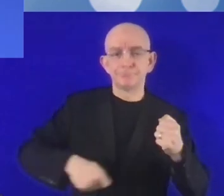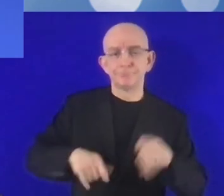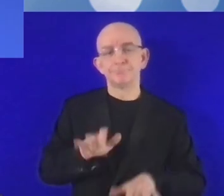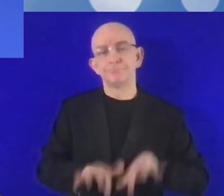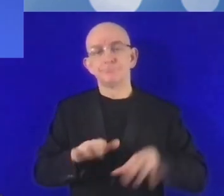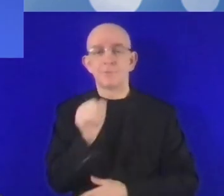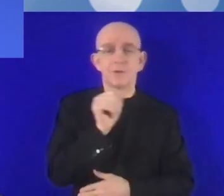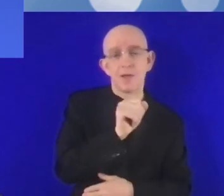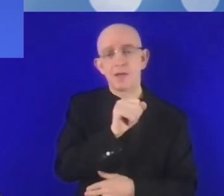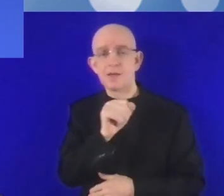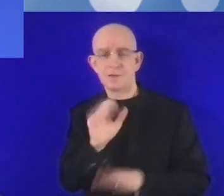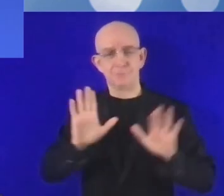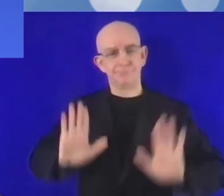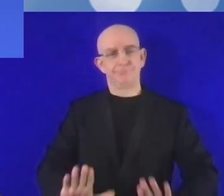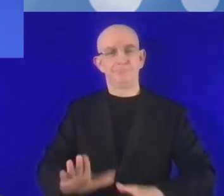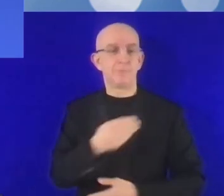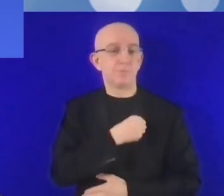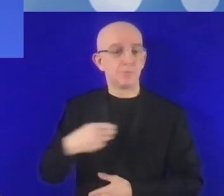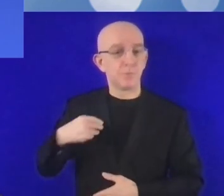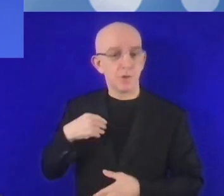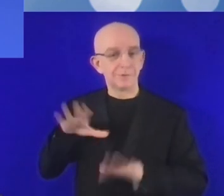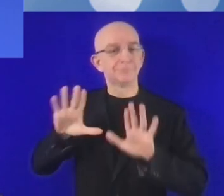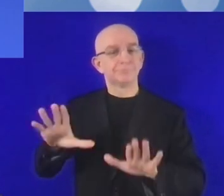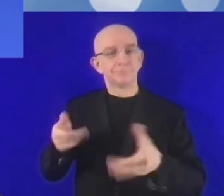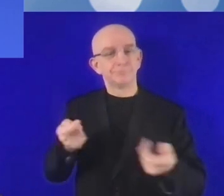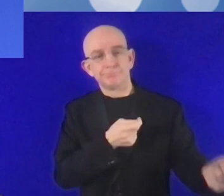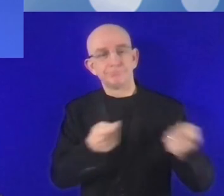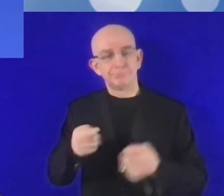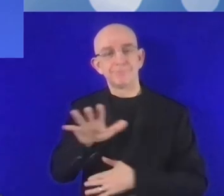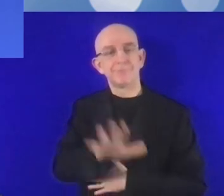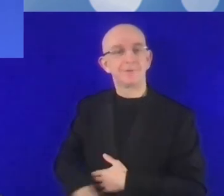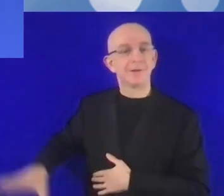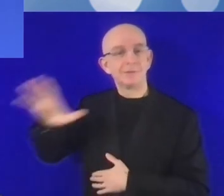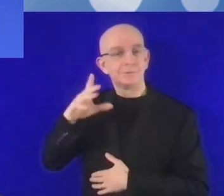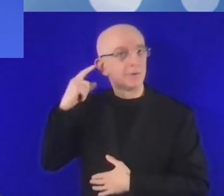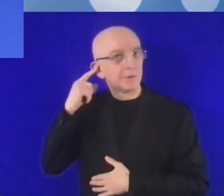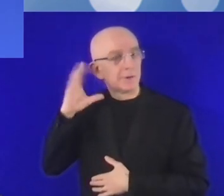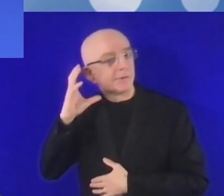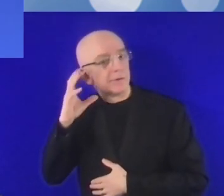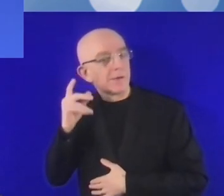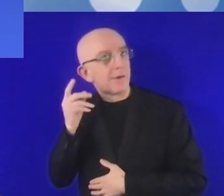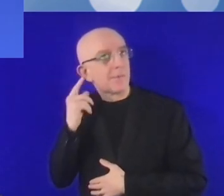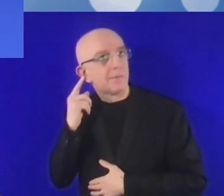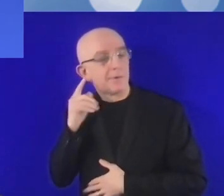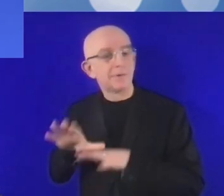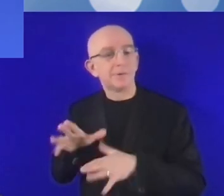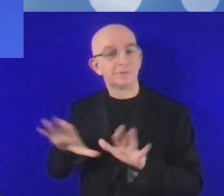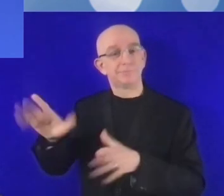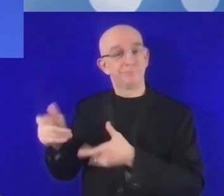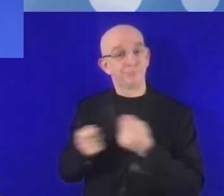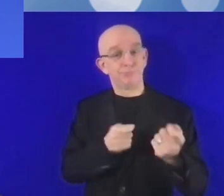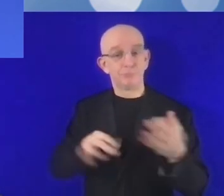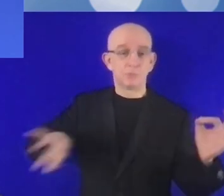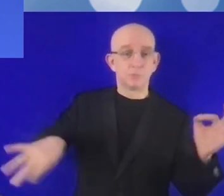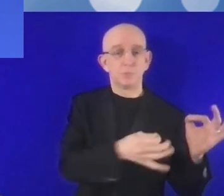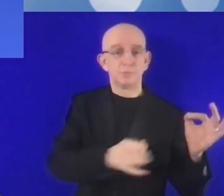解释，这是非常一个美妙的夜晚。我们还有四天将要进行会谈，高层次的会谈，各